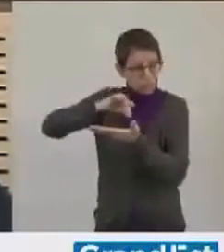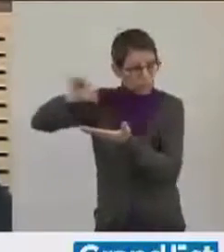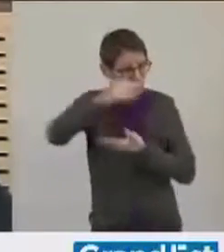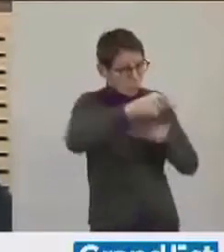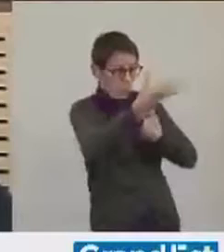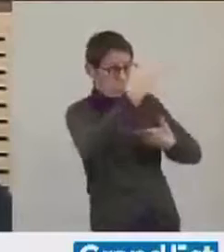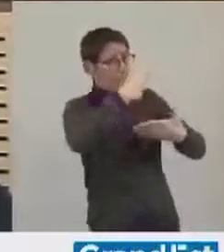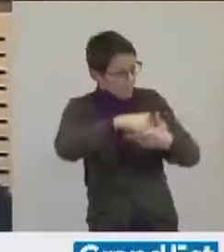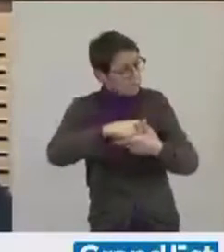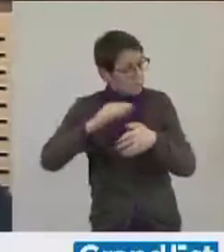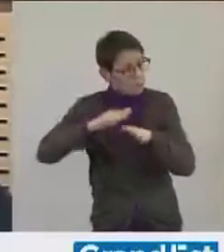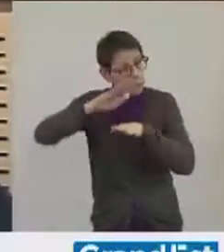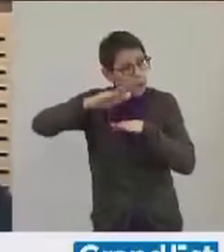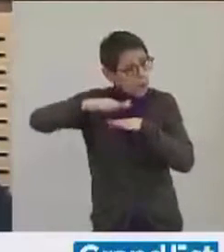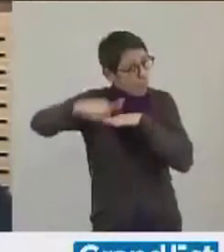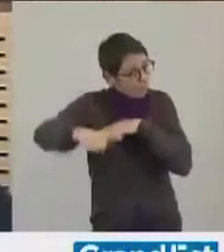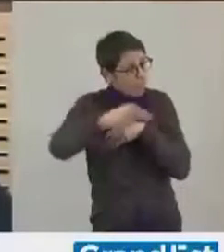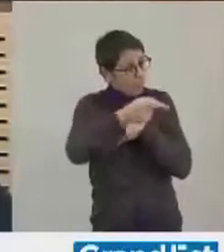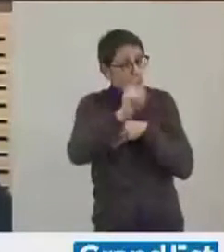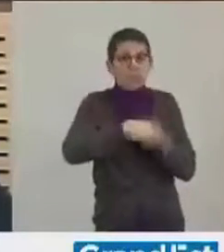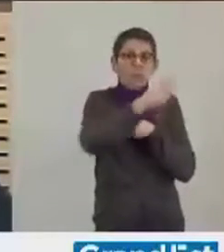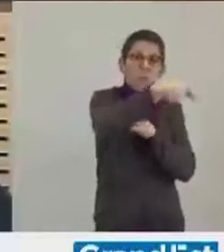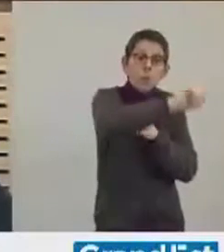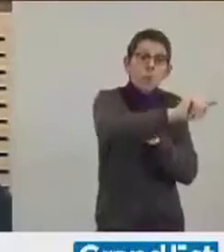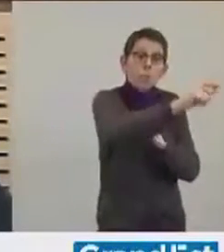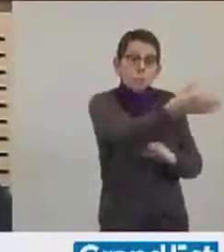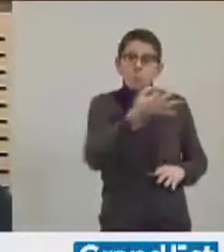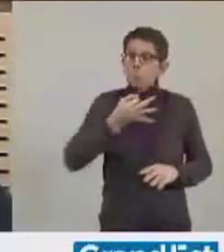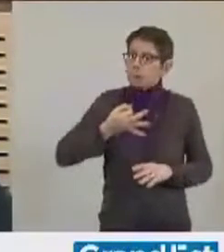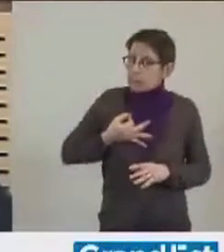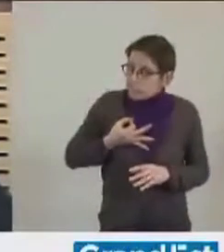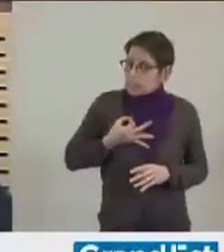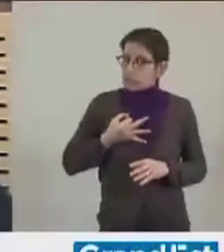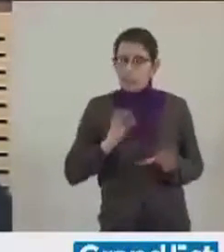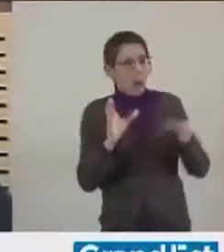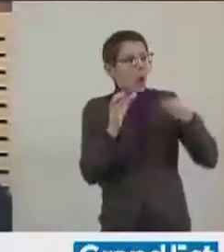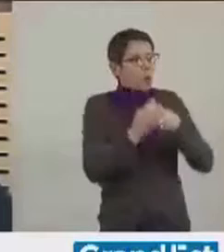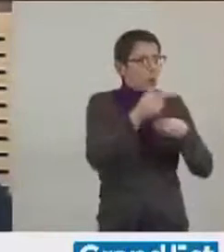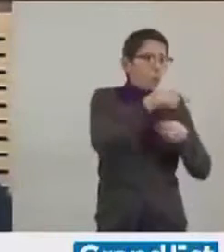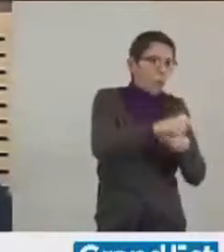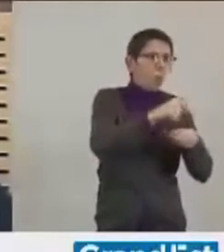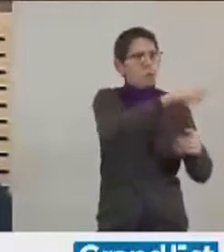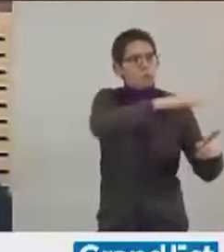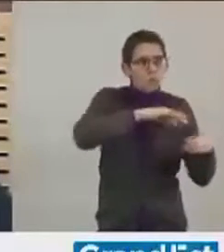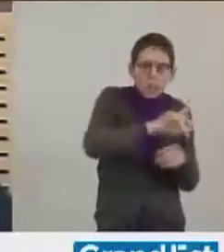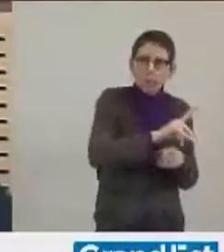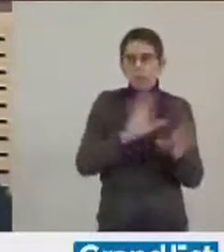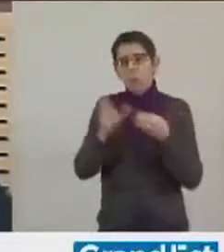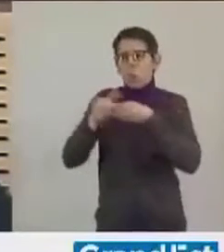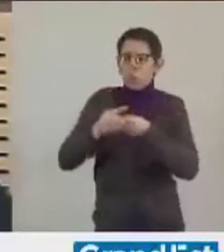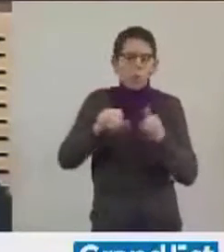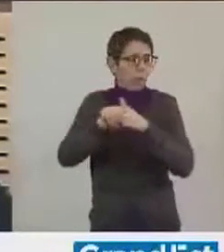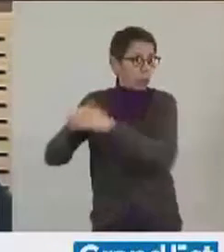pas à pas, vous puissiez dire que les clivages politiques ne comptent pas lorsqu'il s'agit d'être aux côtés du monde